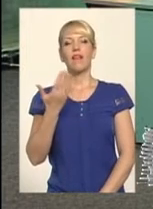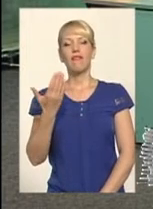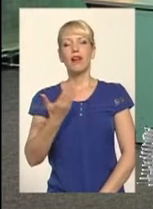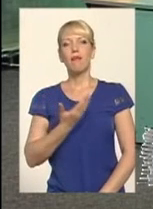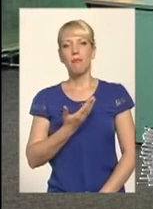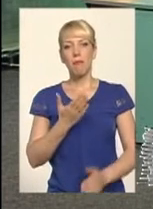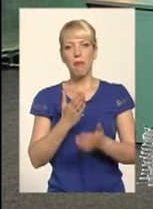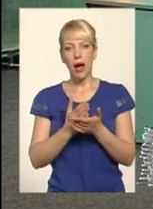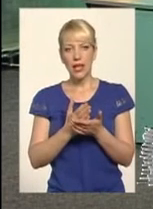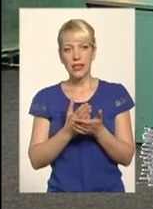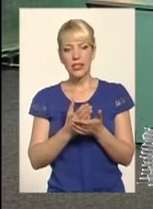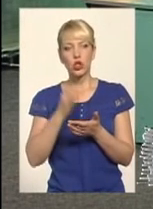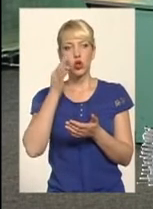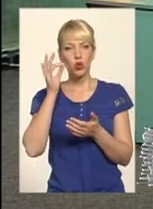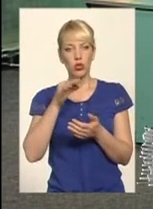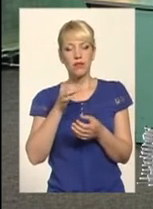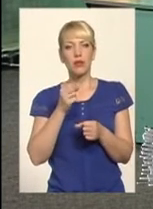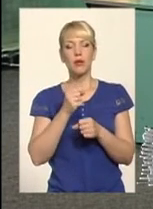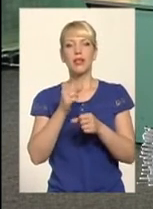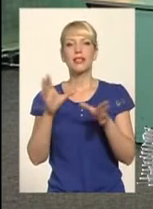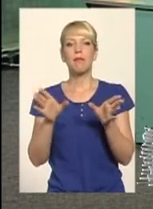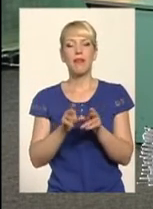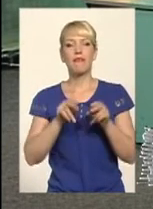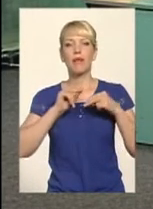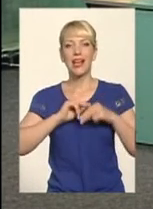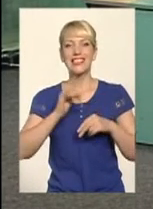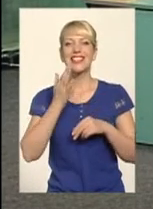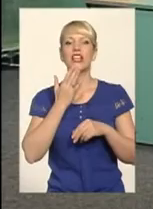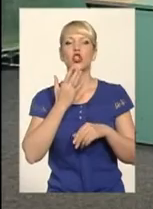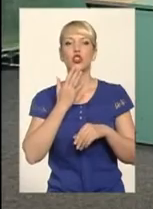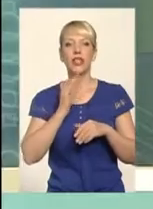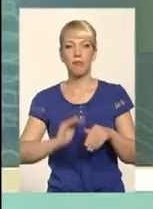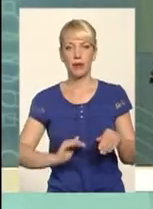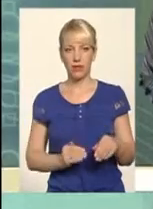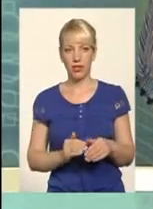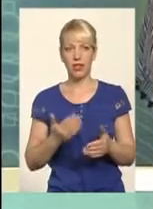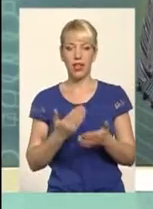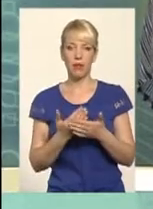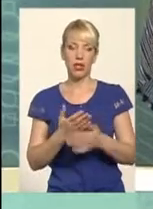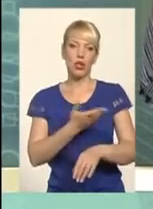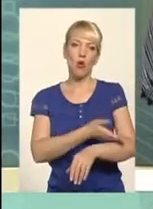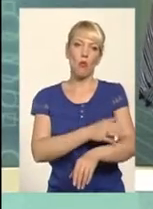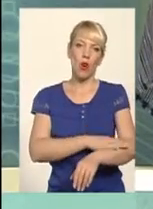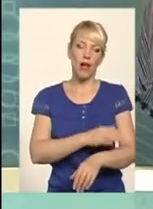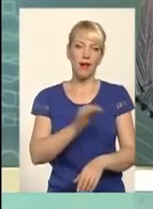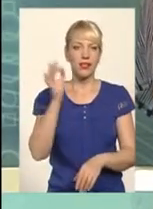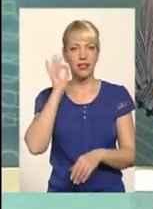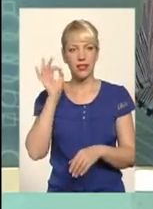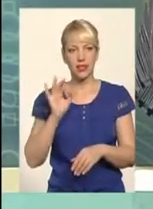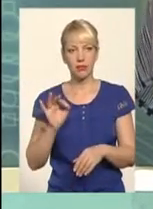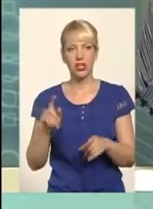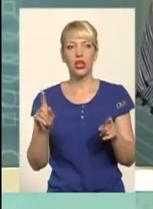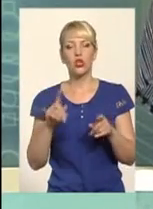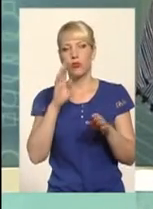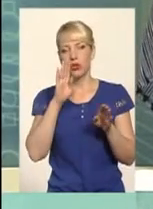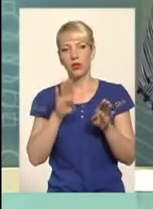співпраці з іноземними фірмами. Яку роль відіграють от в наших сусідів, до прикладу, в поляків чи в німців, подібні до нинішньої